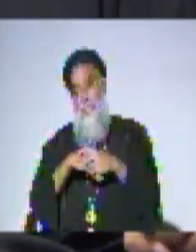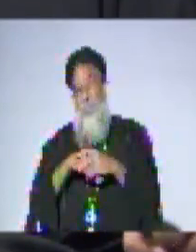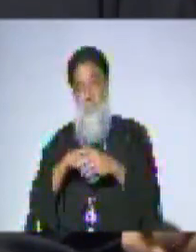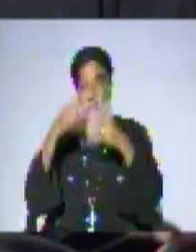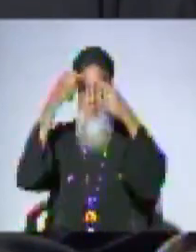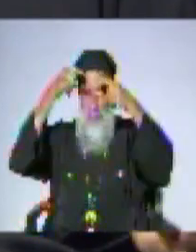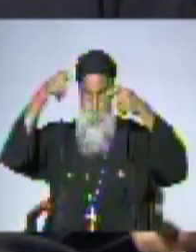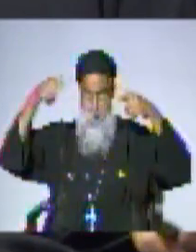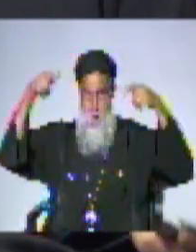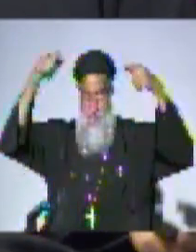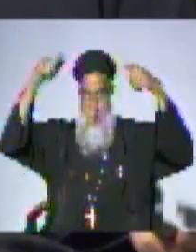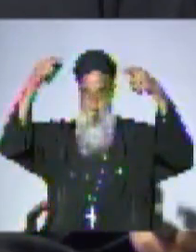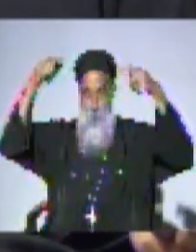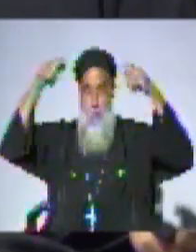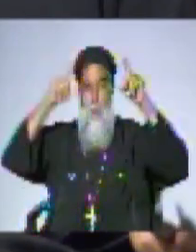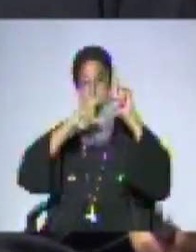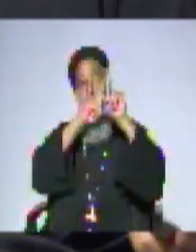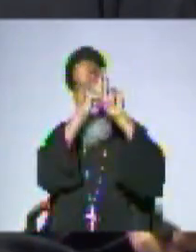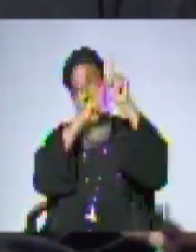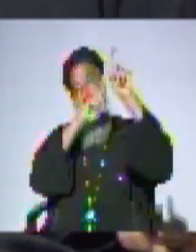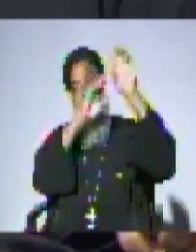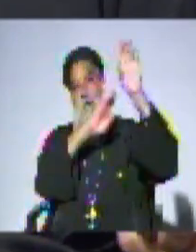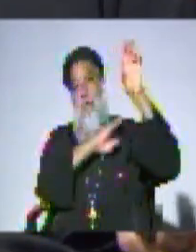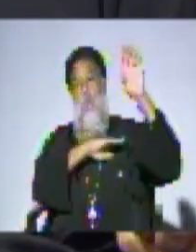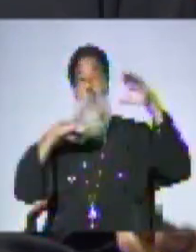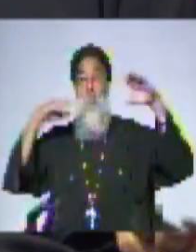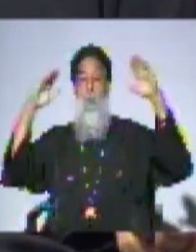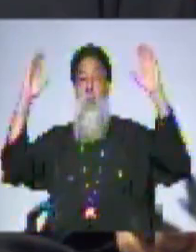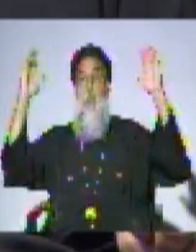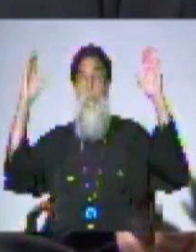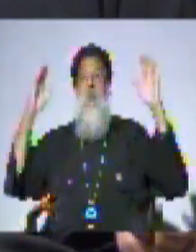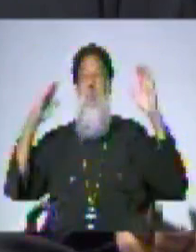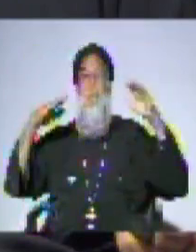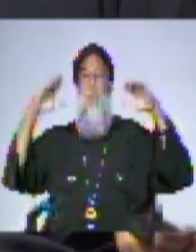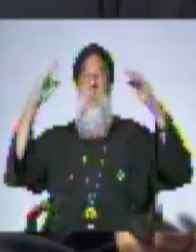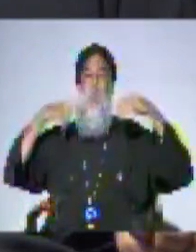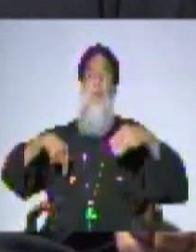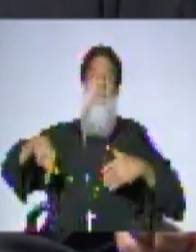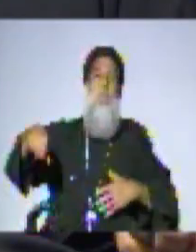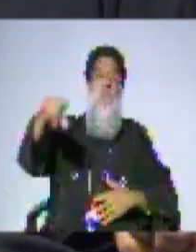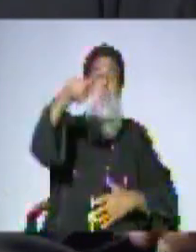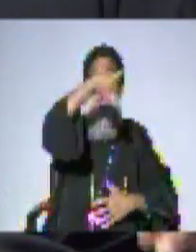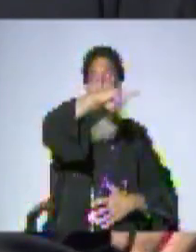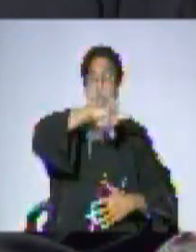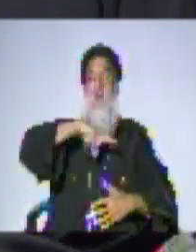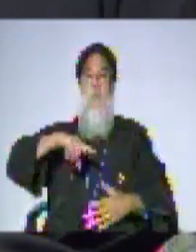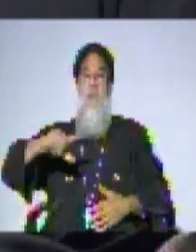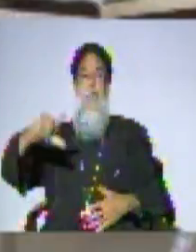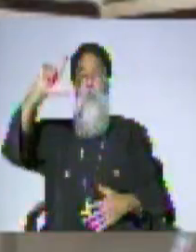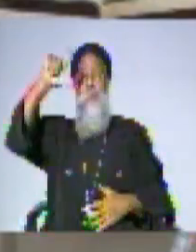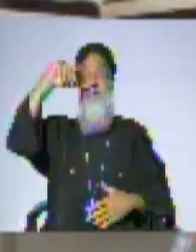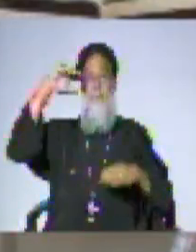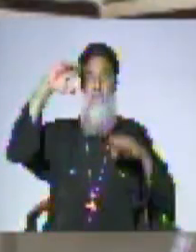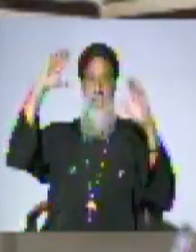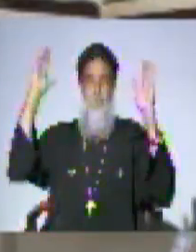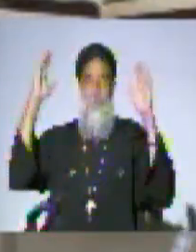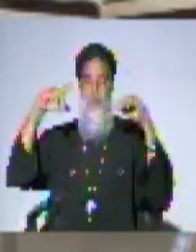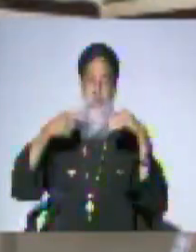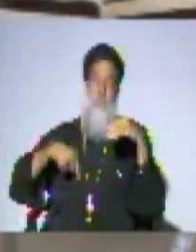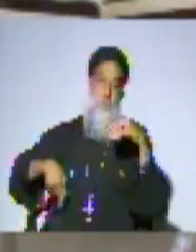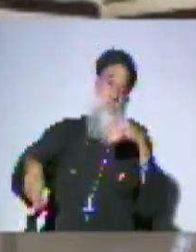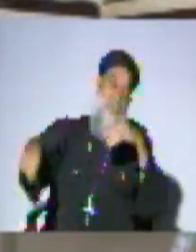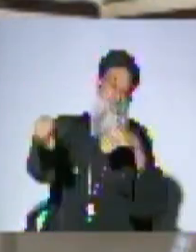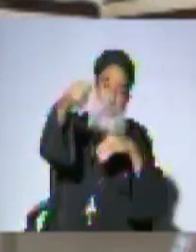الأجناد الملائكية والطغامات السمائية والطبائع العقلية. هنا الطبائع العقلية أشمل